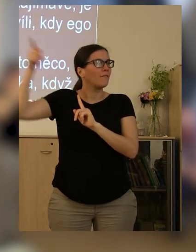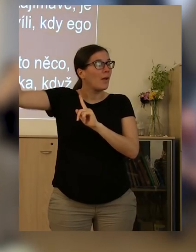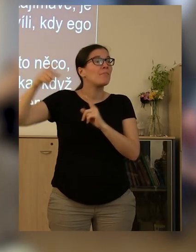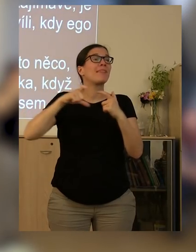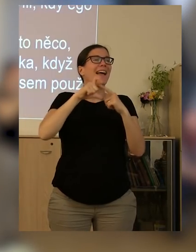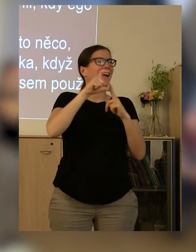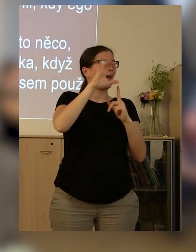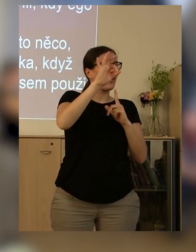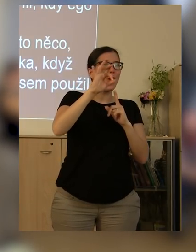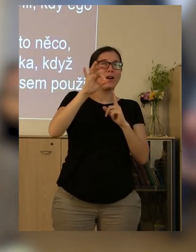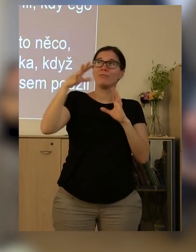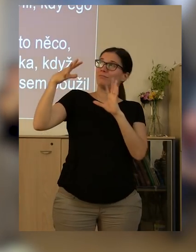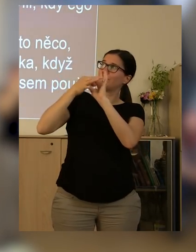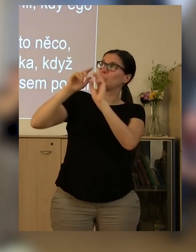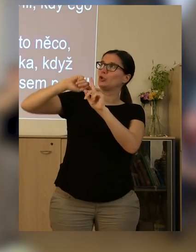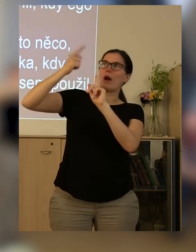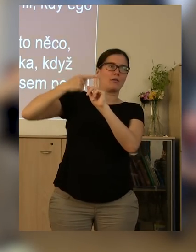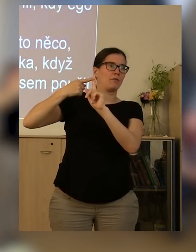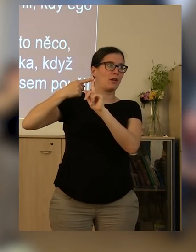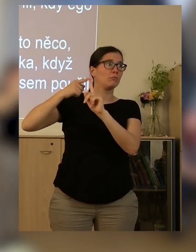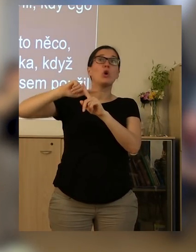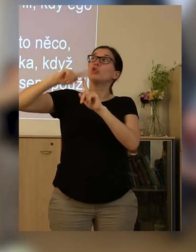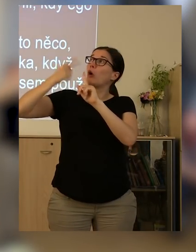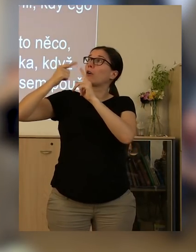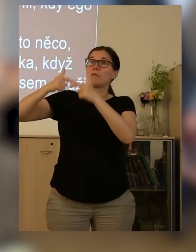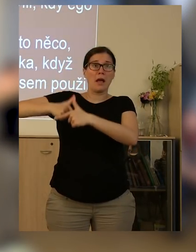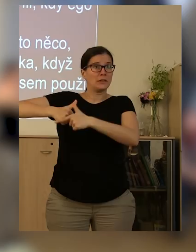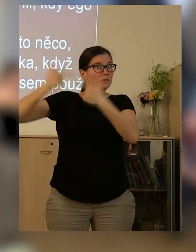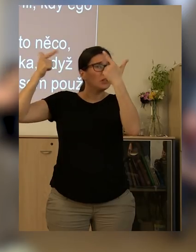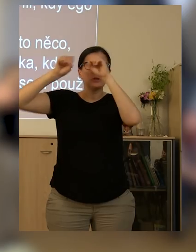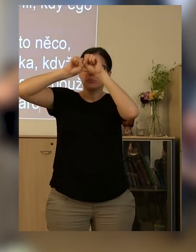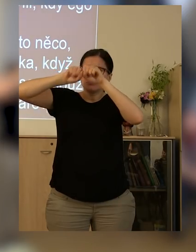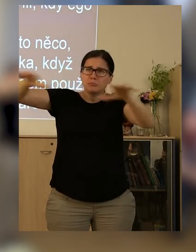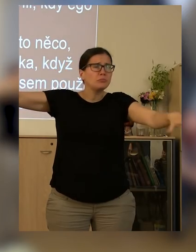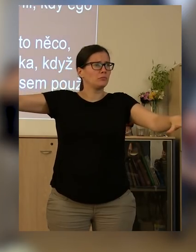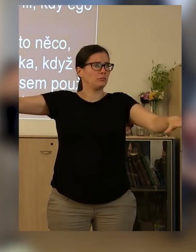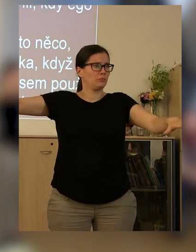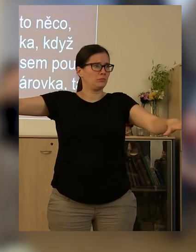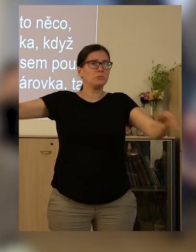žárovky. Když svítí žárovka, tak svítí žárovka prostě. Ona všechno přesvítí, jo?